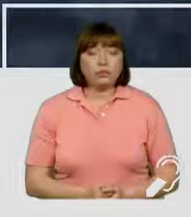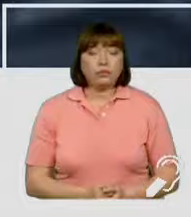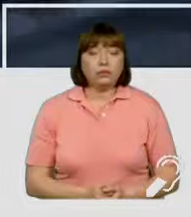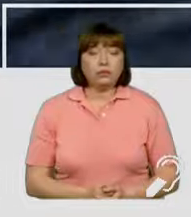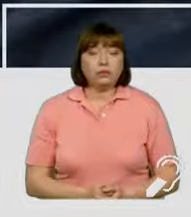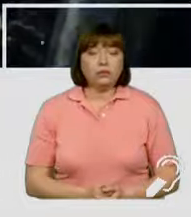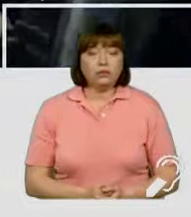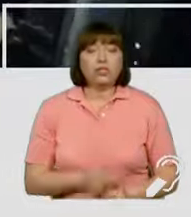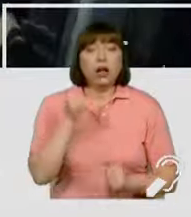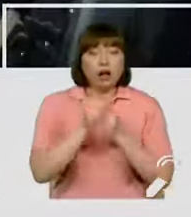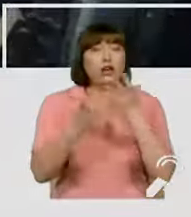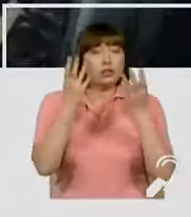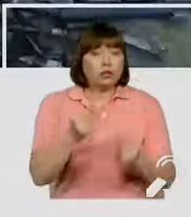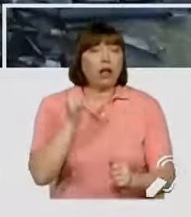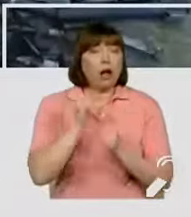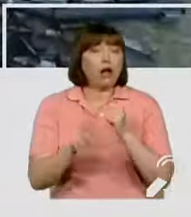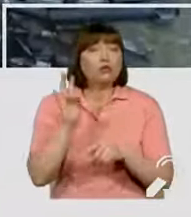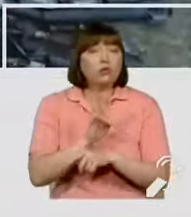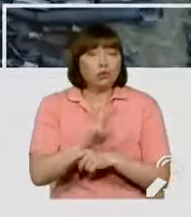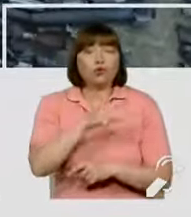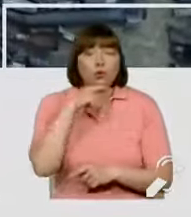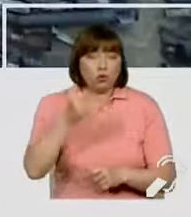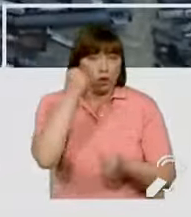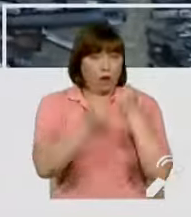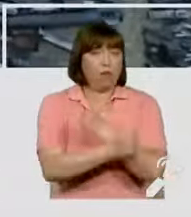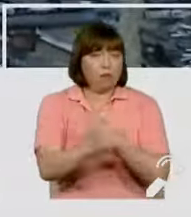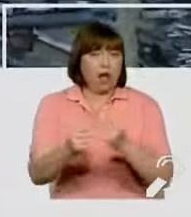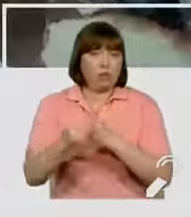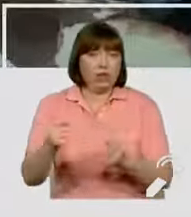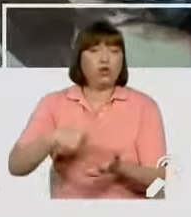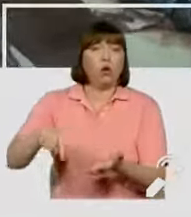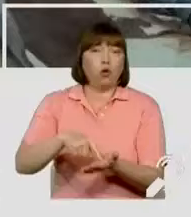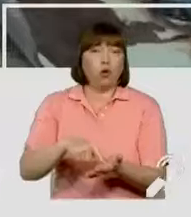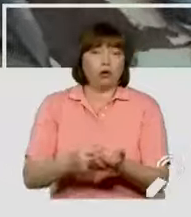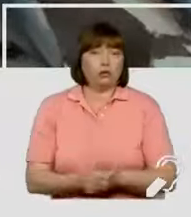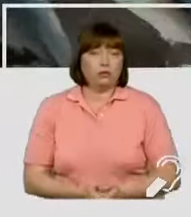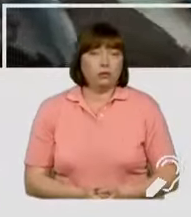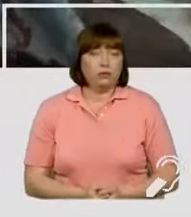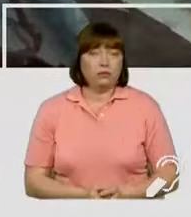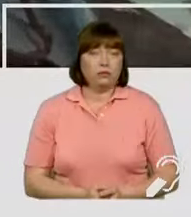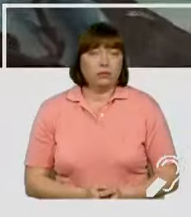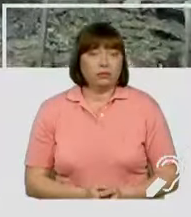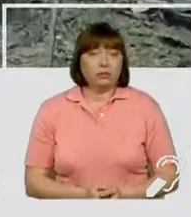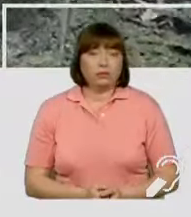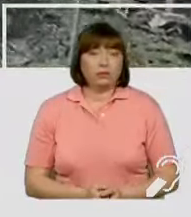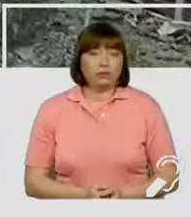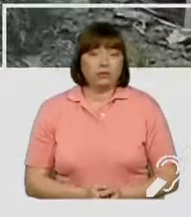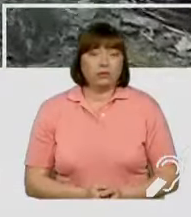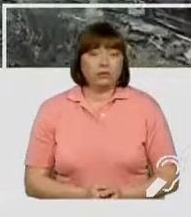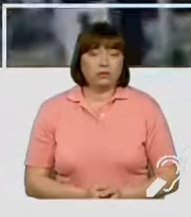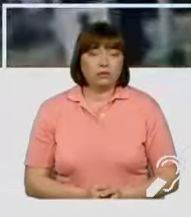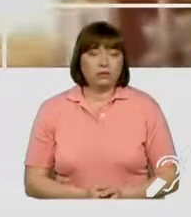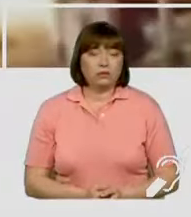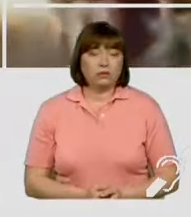day, Russian army is shelling the city, mostly with S-300 missiles. These are